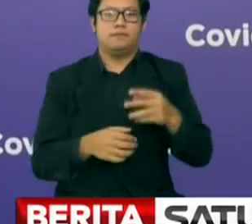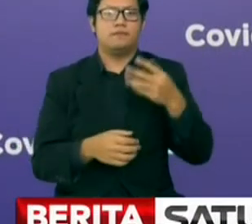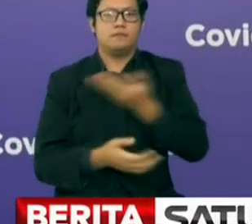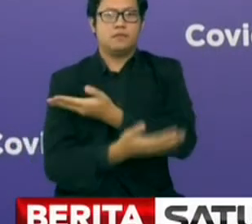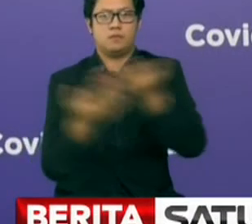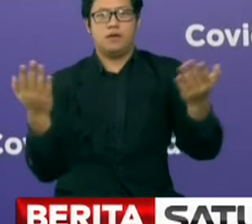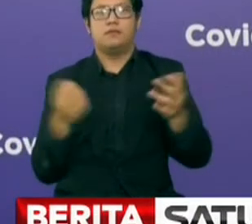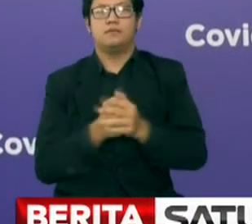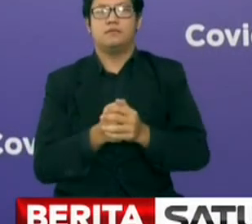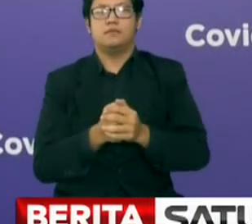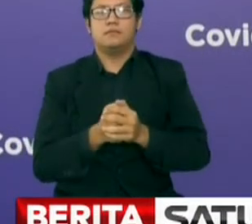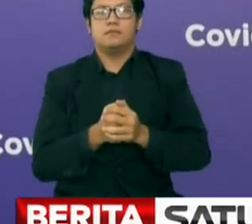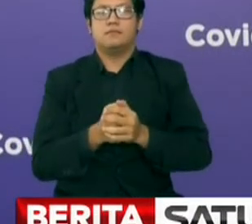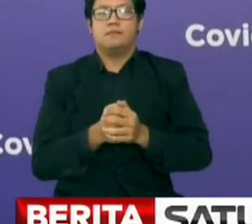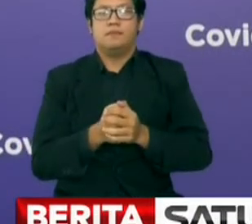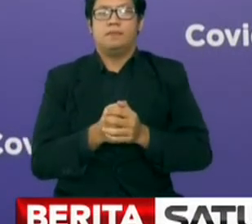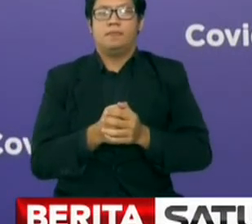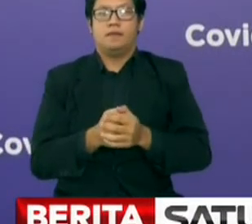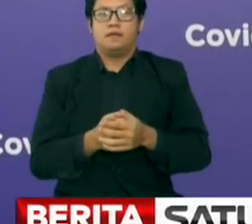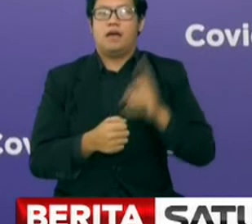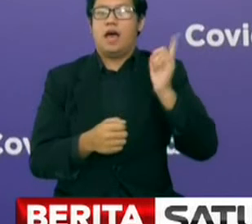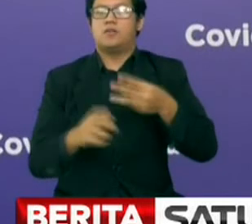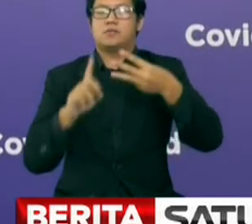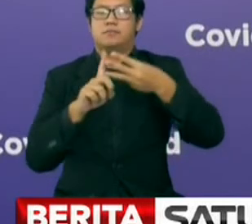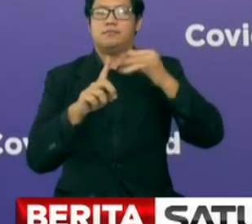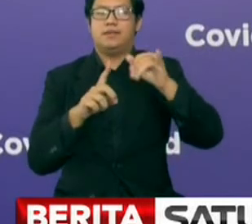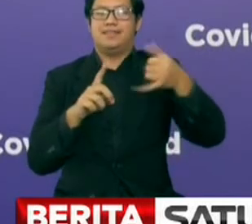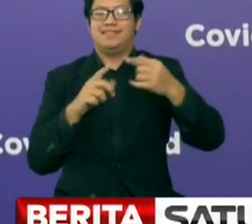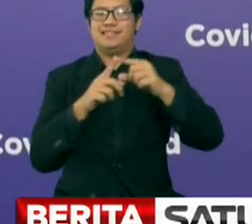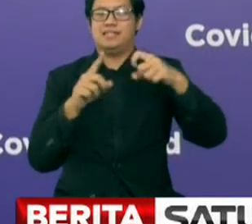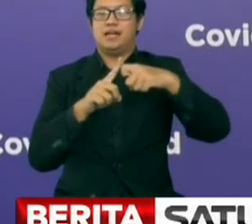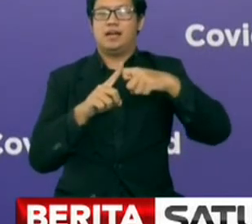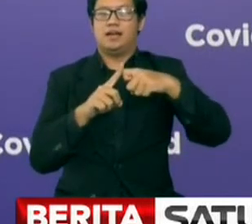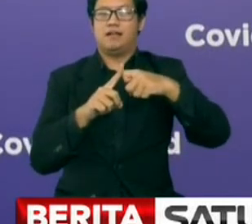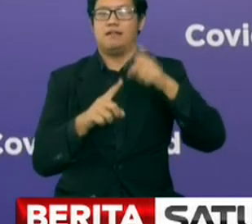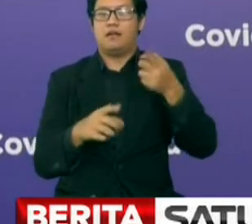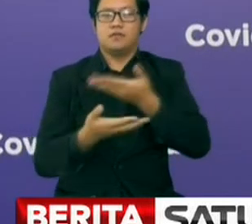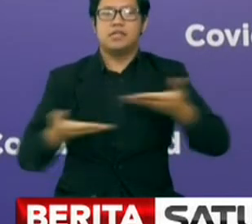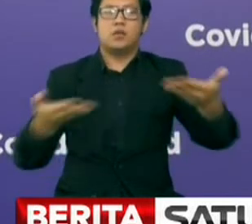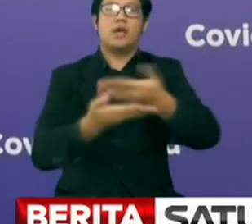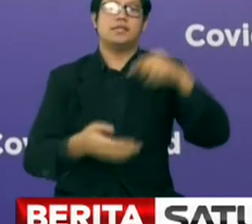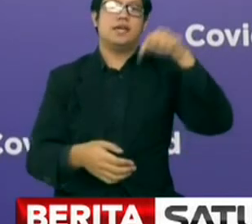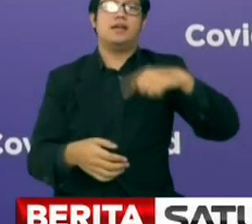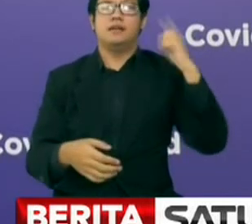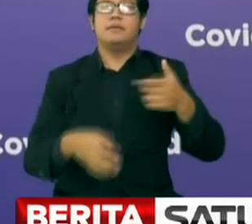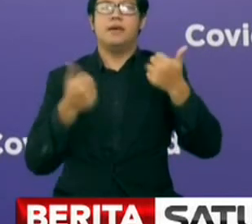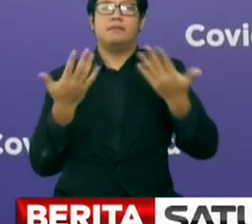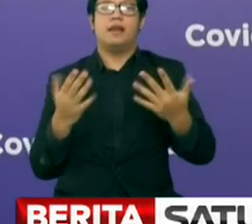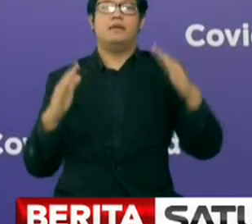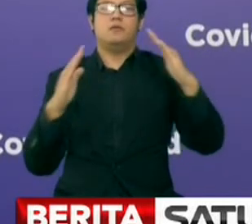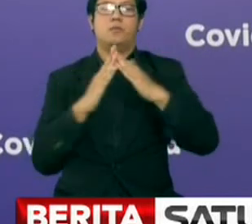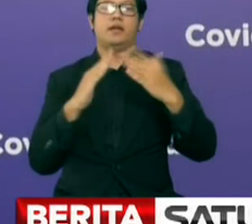sekalian menjadi bijak manakala dalam situasi seperti sekarang kita lebih baik di